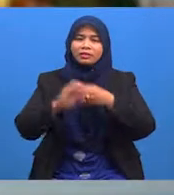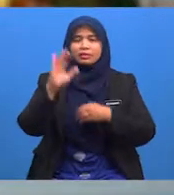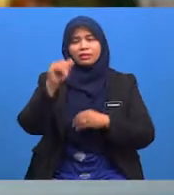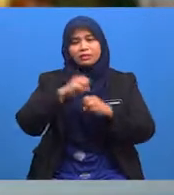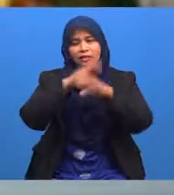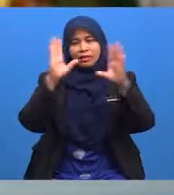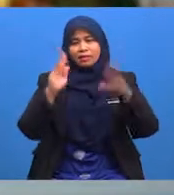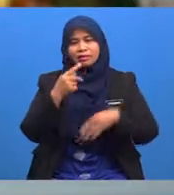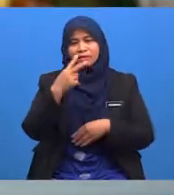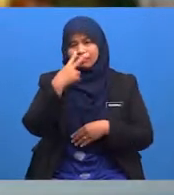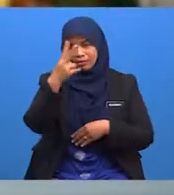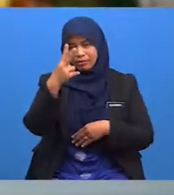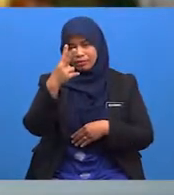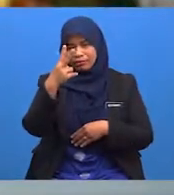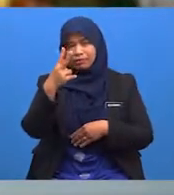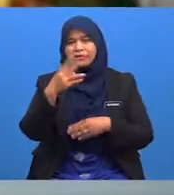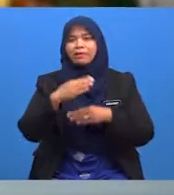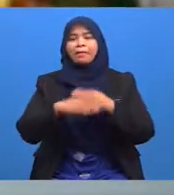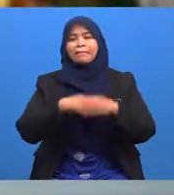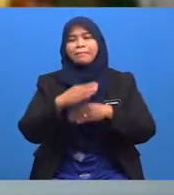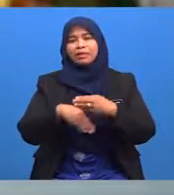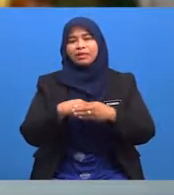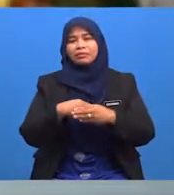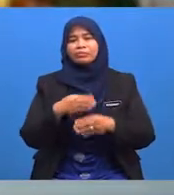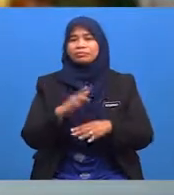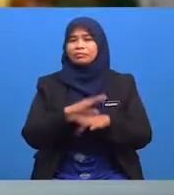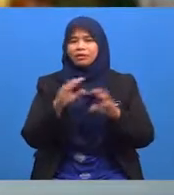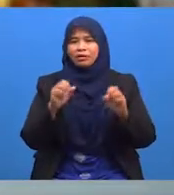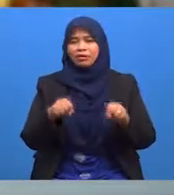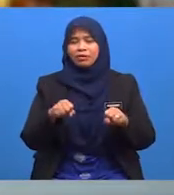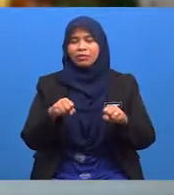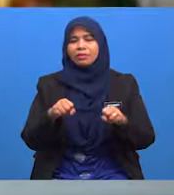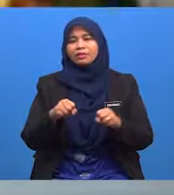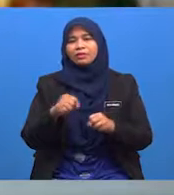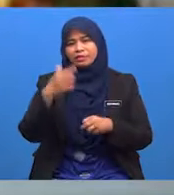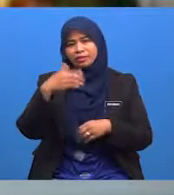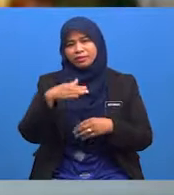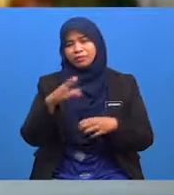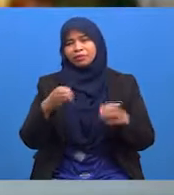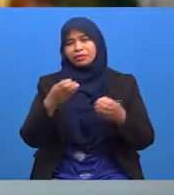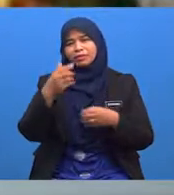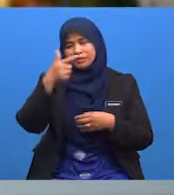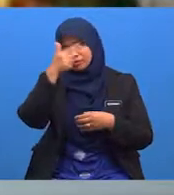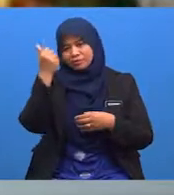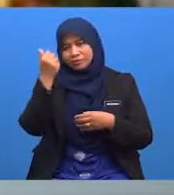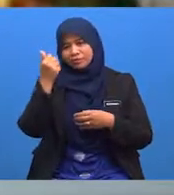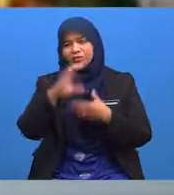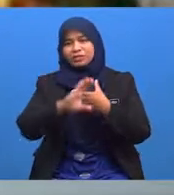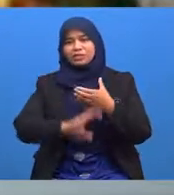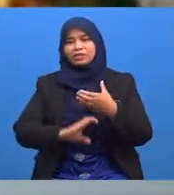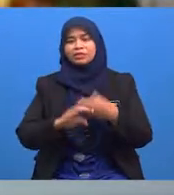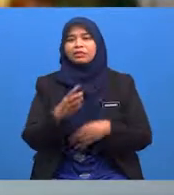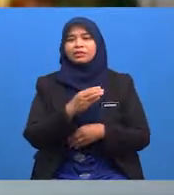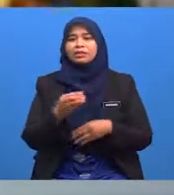lihat, keadaan bandage, ketidakupayaan berikutan kecederaan dan ketidakmampuan seseorang